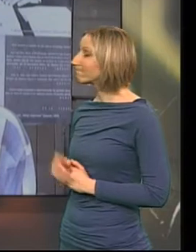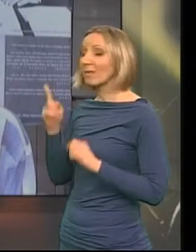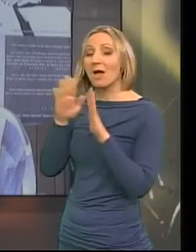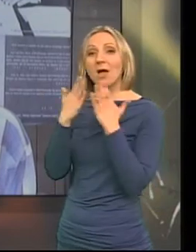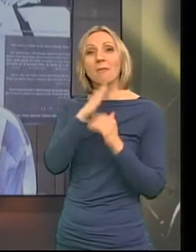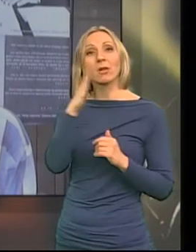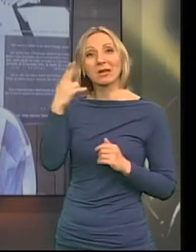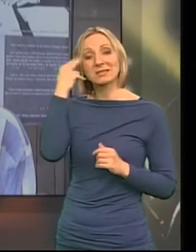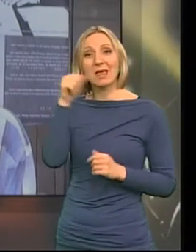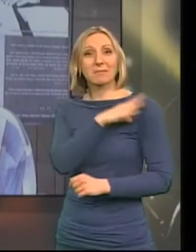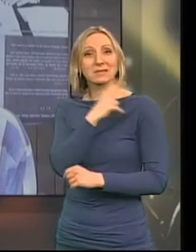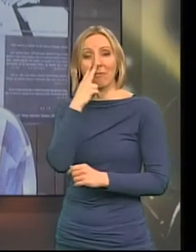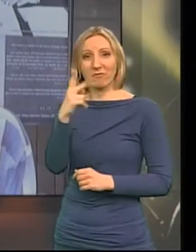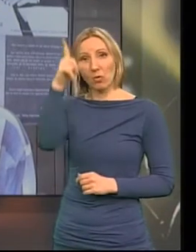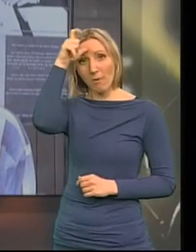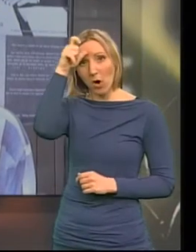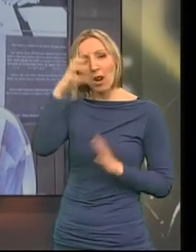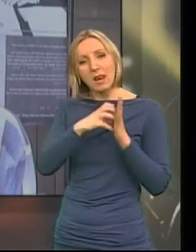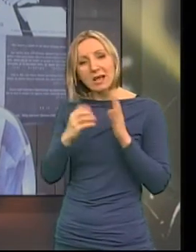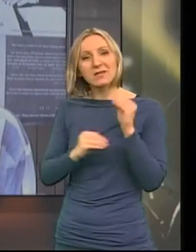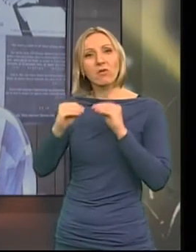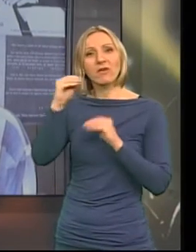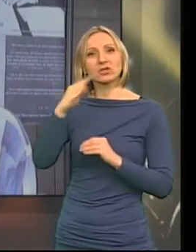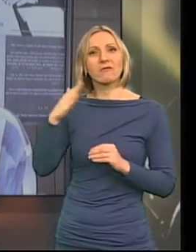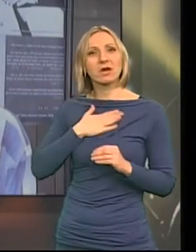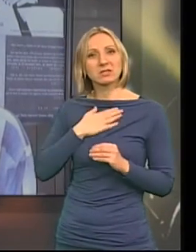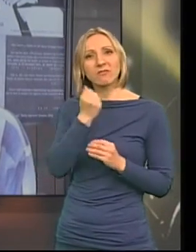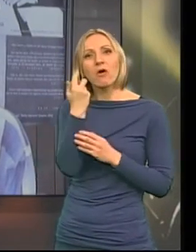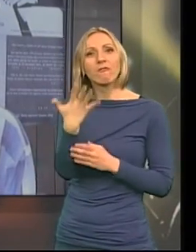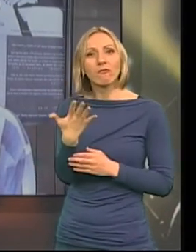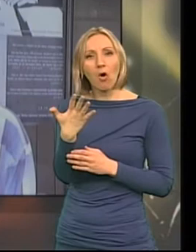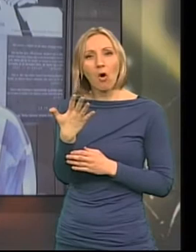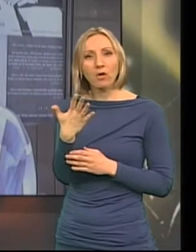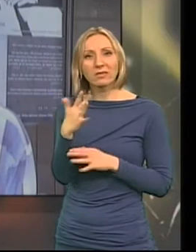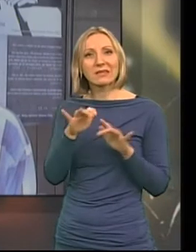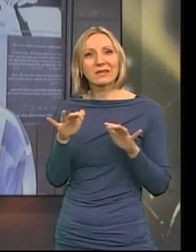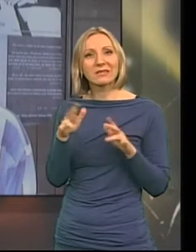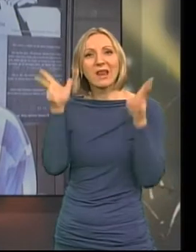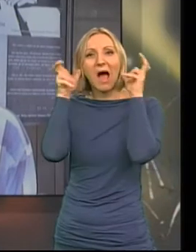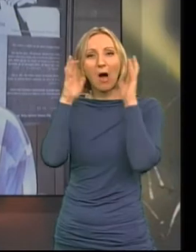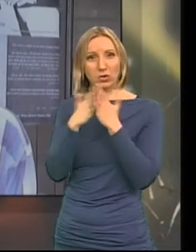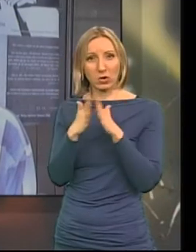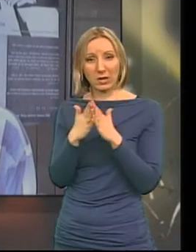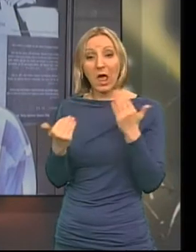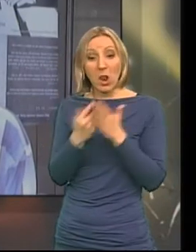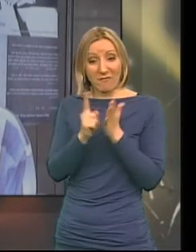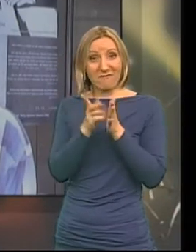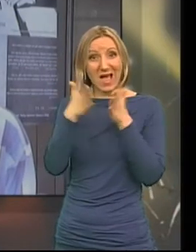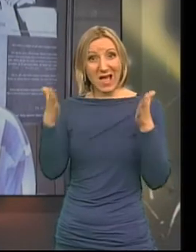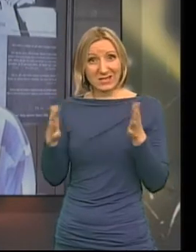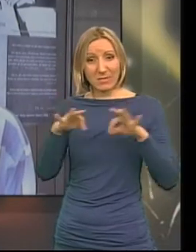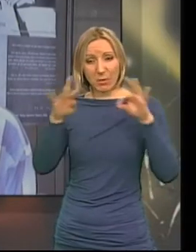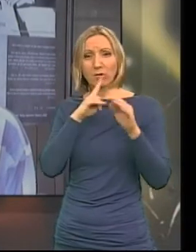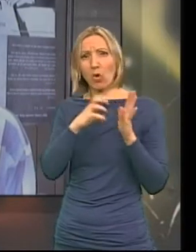Biblioteka slepih i slabovitih u Beogradu nastavlja da uvećava svoj fond digitalnih audio knjiga. U toku je nova faza projekta koji traje već duže